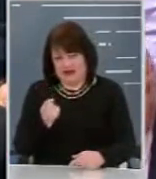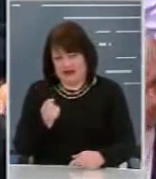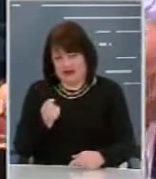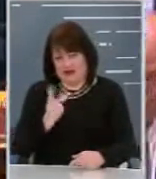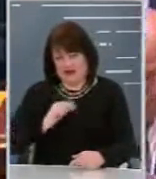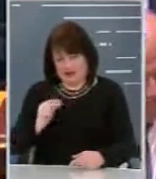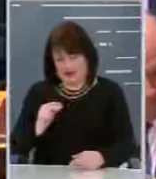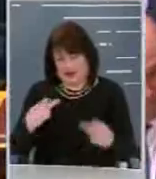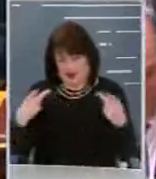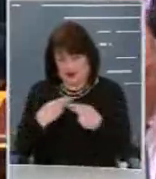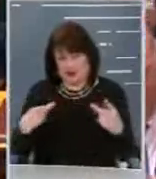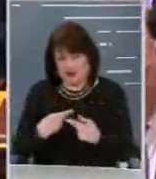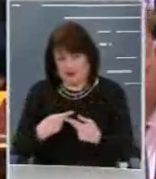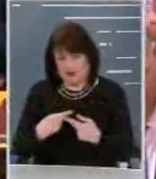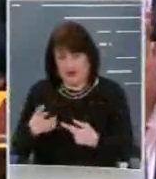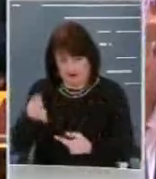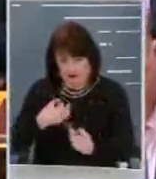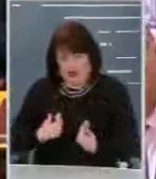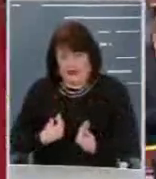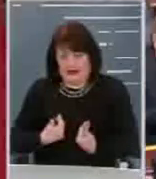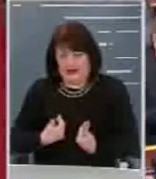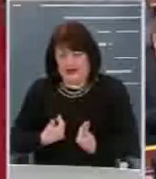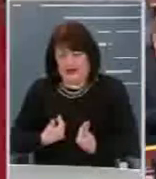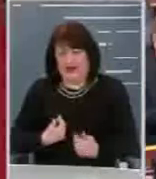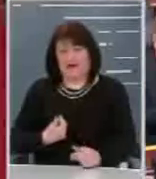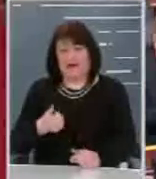είναι? Και μας προτείνετε αυτό, γιατί